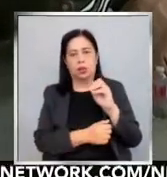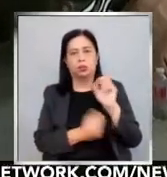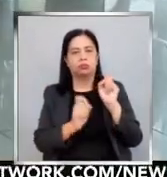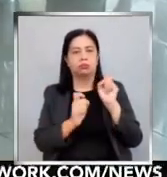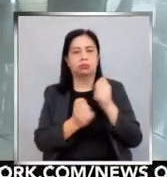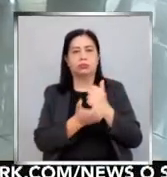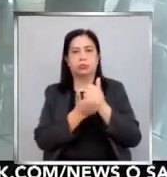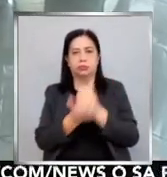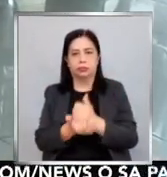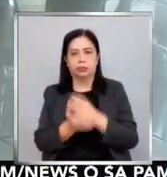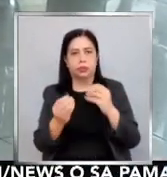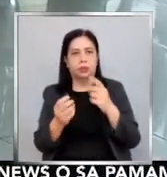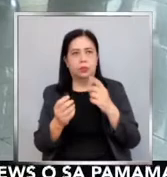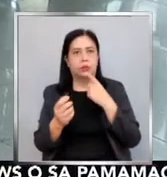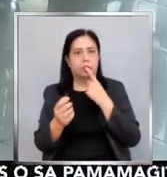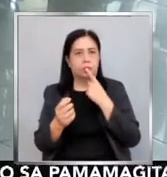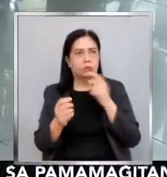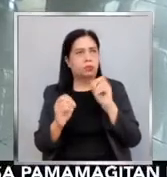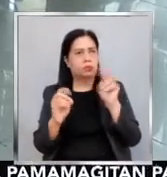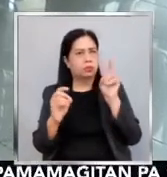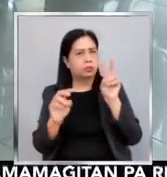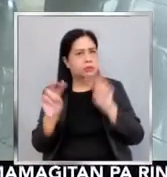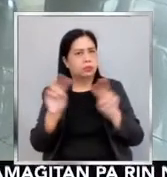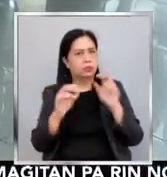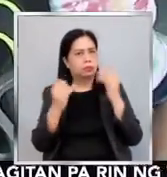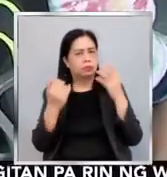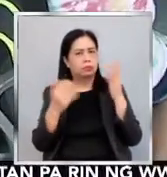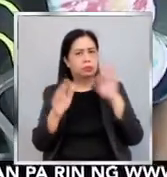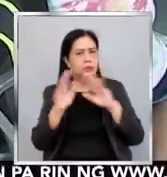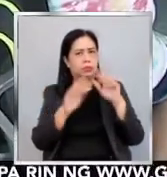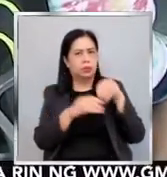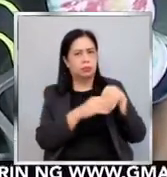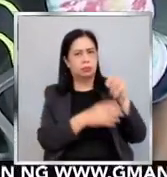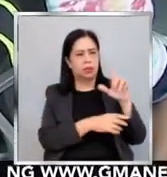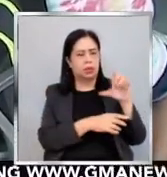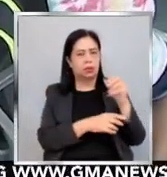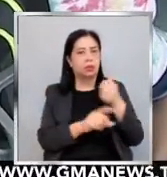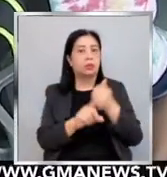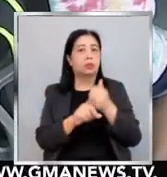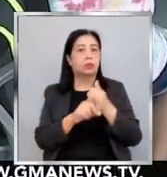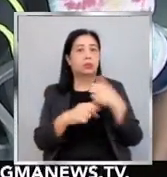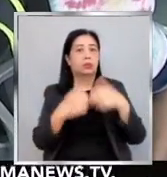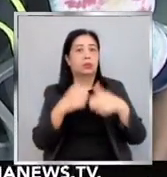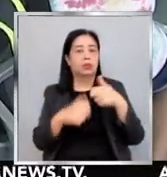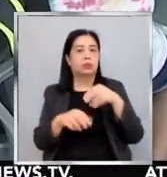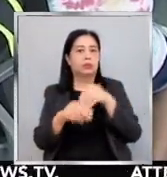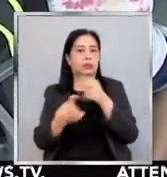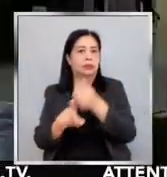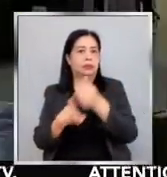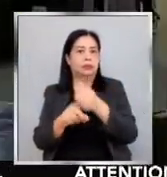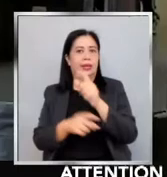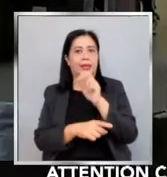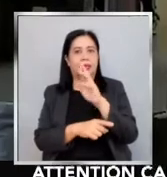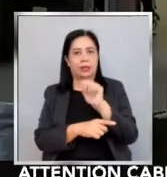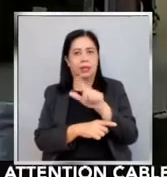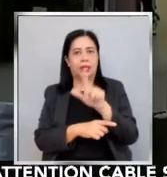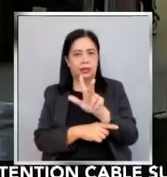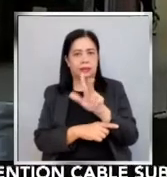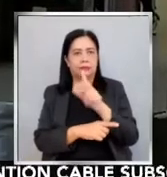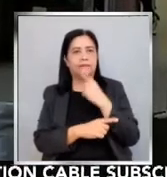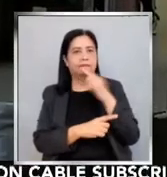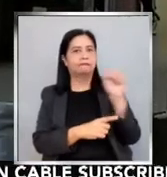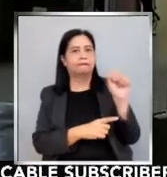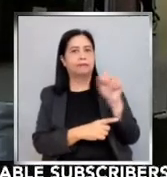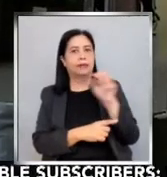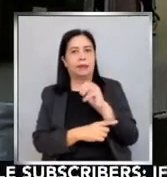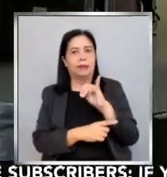at wala raw silang nakitang problema sa kanilang pasilidad. Ang problema nila ay nasa mismong Terminal 3. Kinumpirma naman niya ng MIAA o